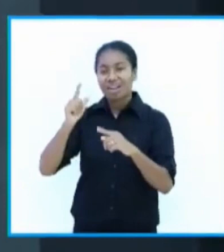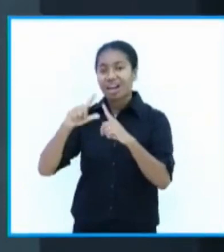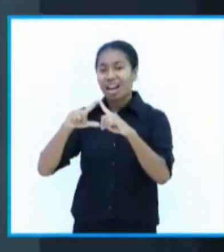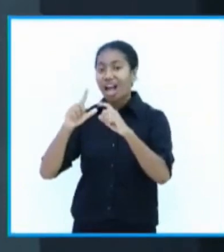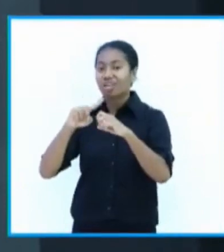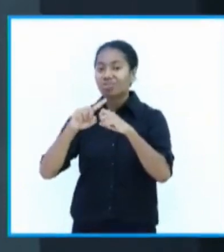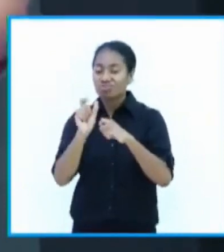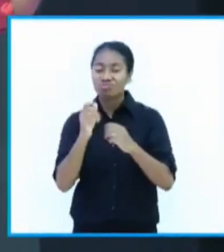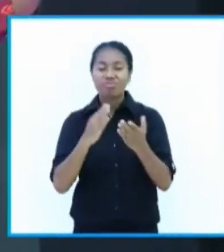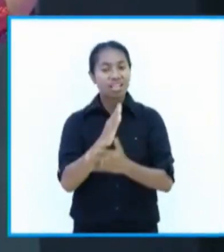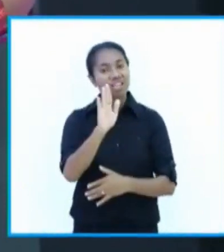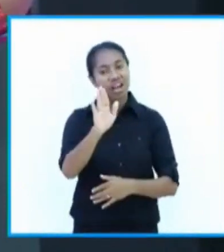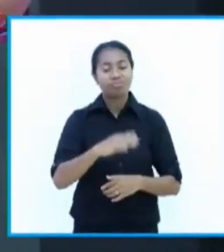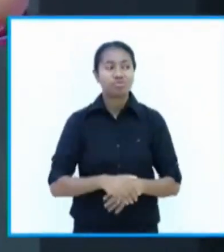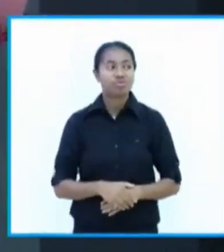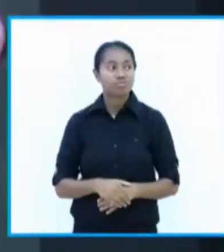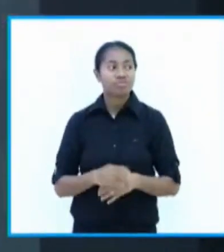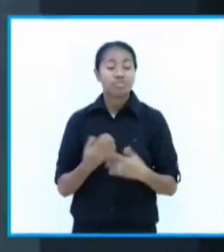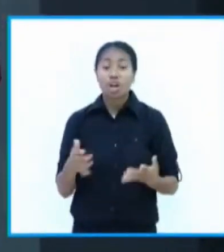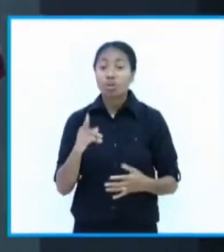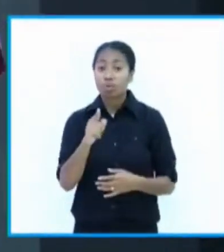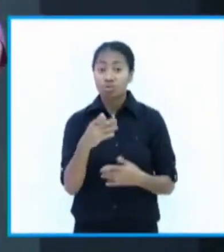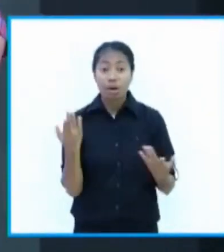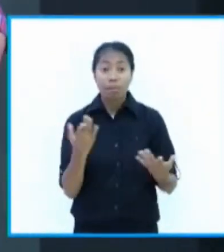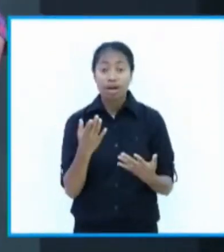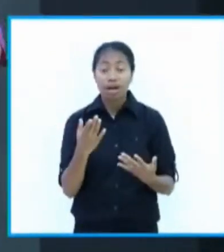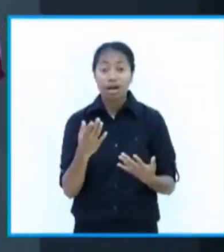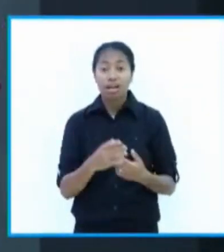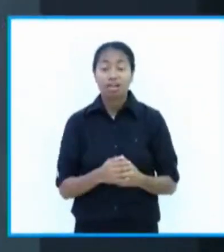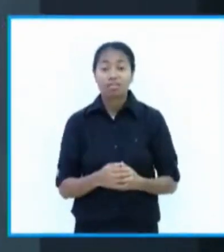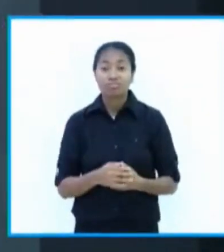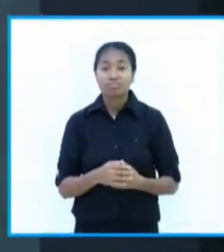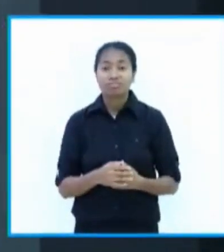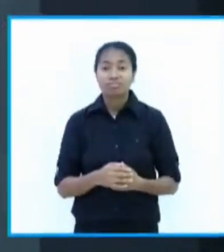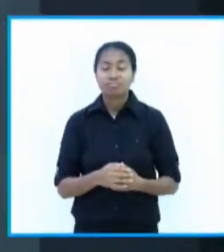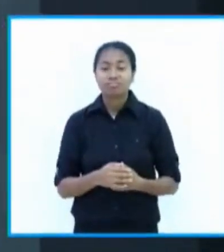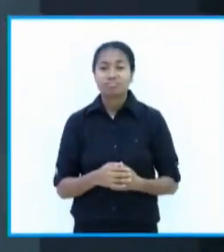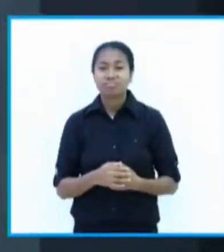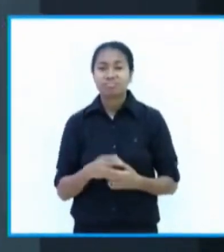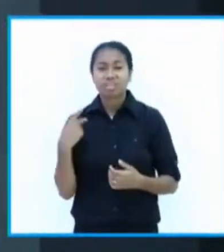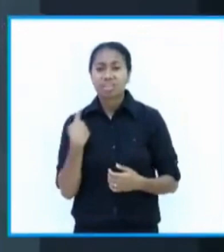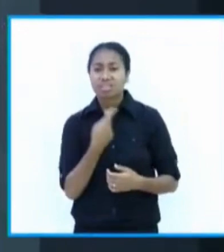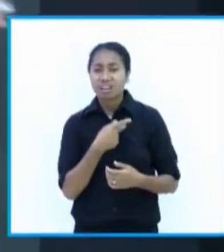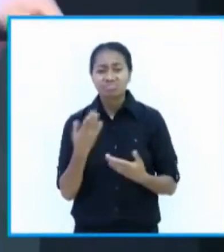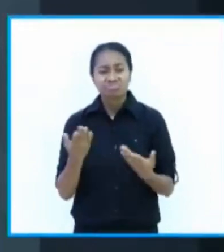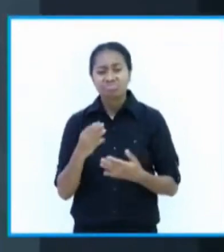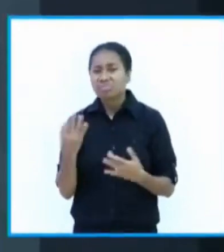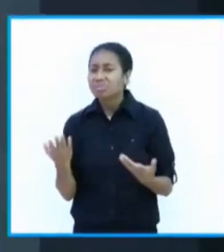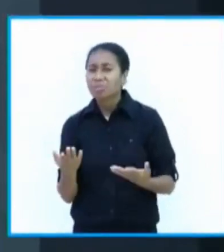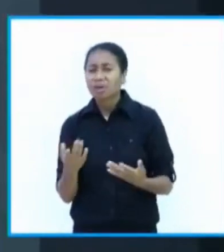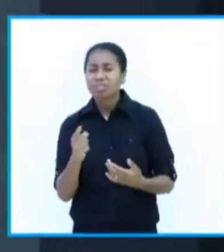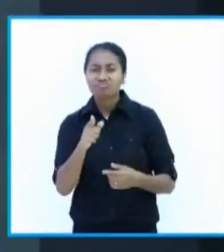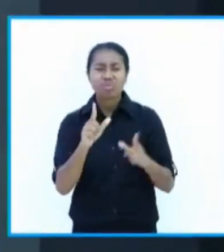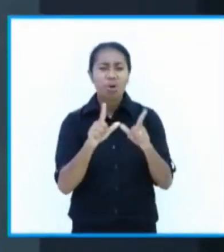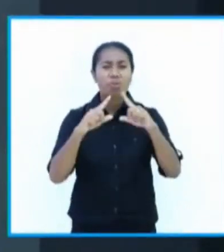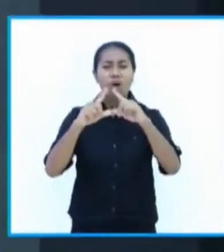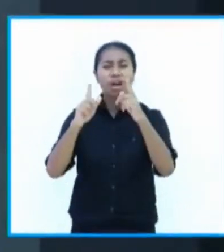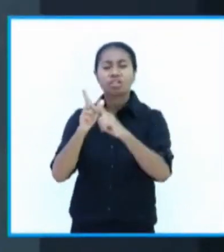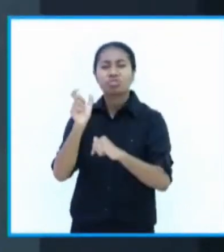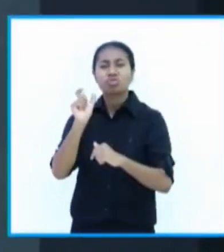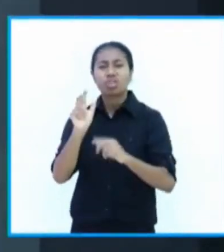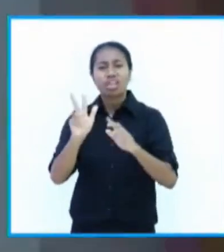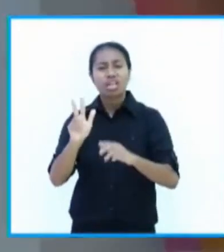Nah kalau begitu Apakah kita santai-santai saja tidak karena di Wahyu